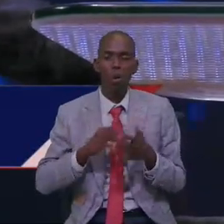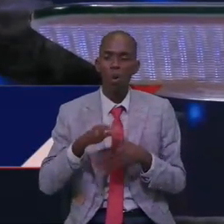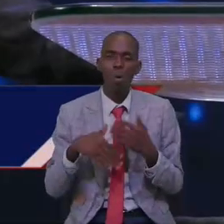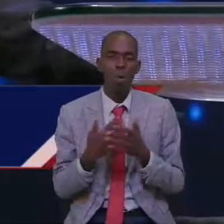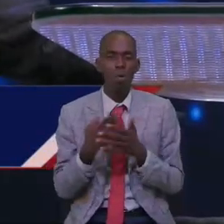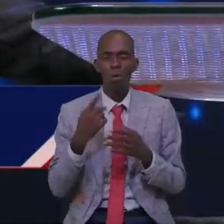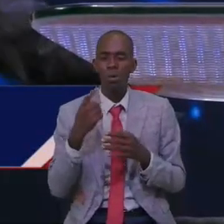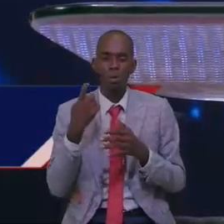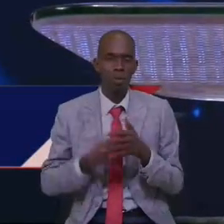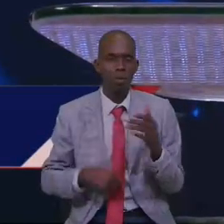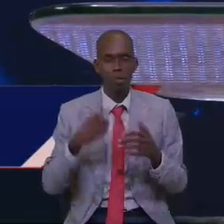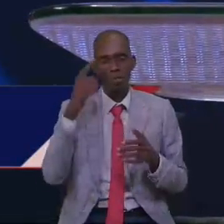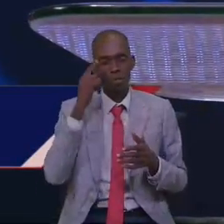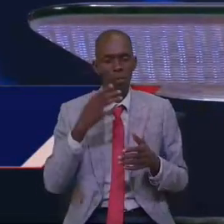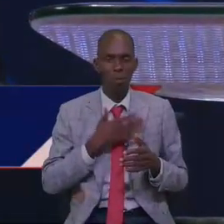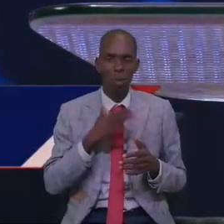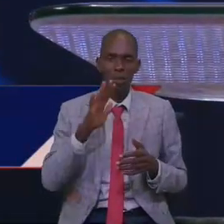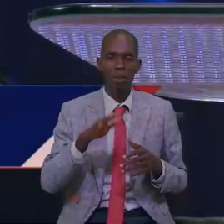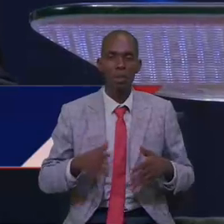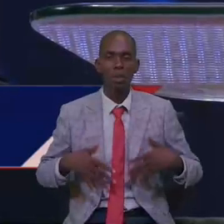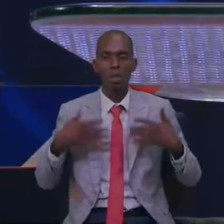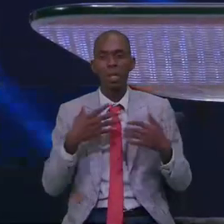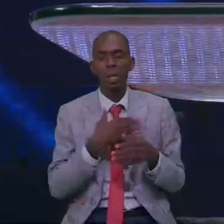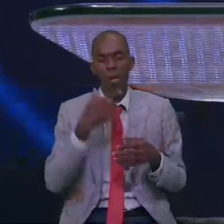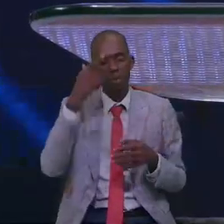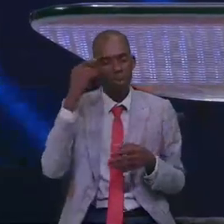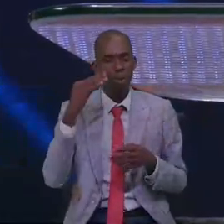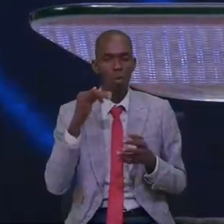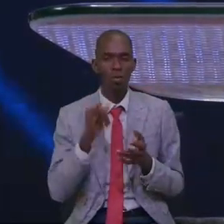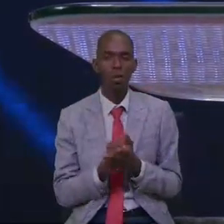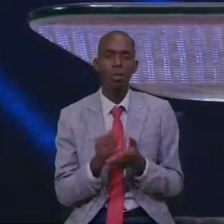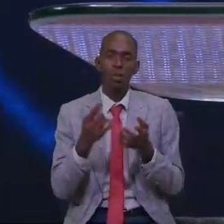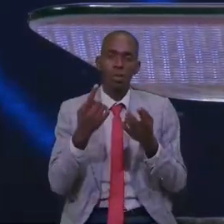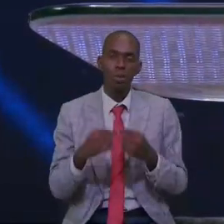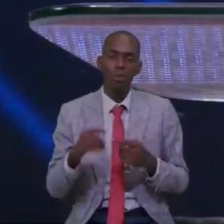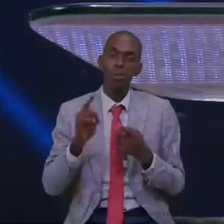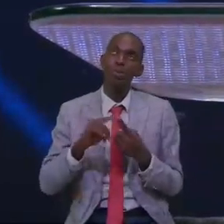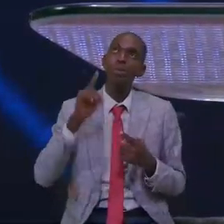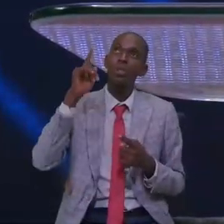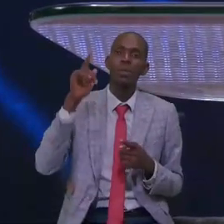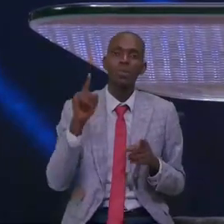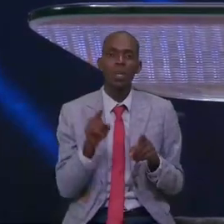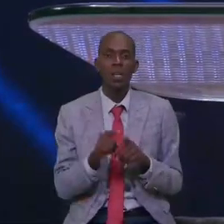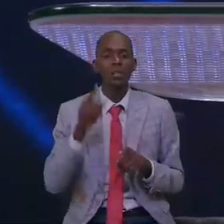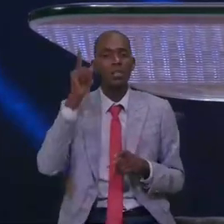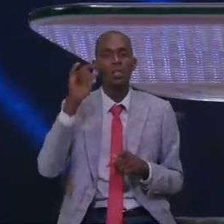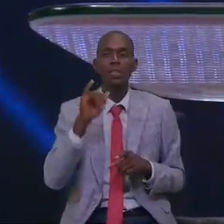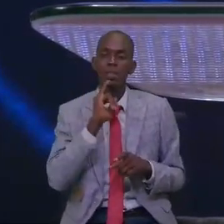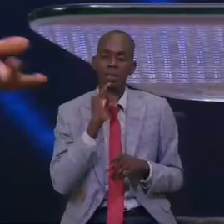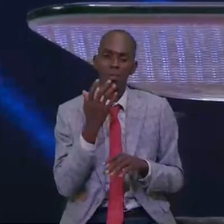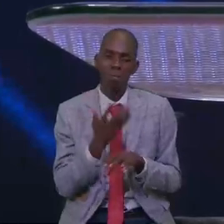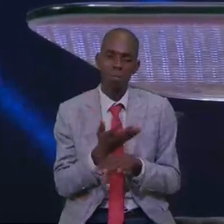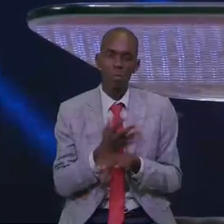Christ, regardez la substitution de Christ. À cause de cela, viens à lui comme il